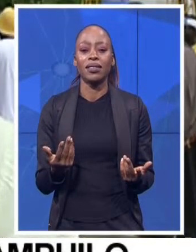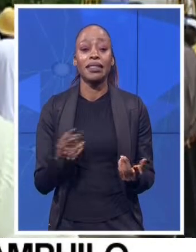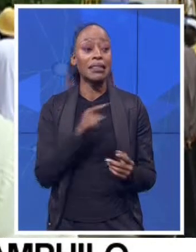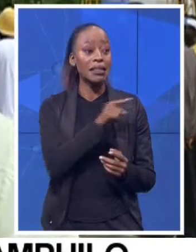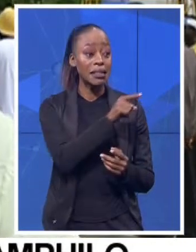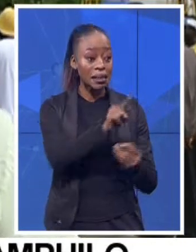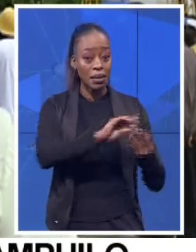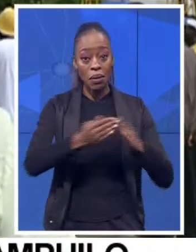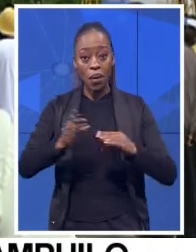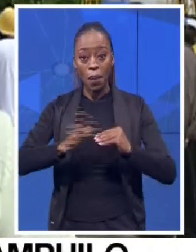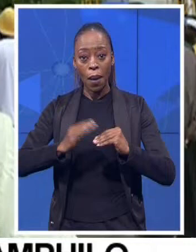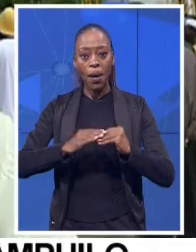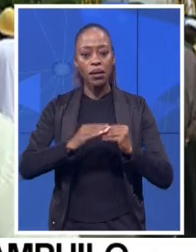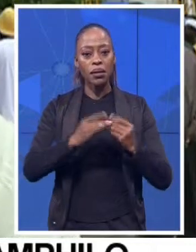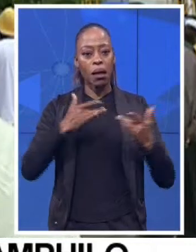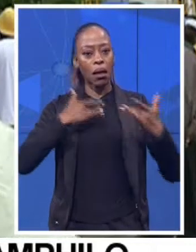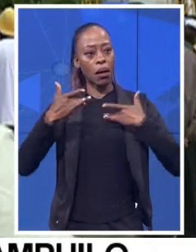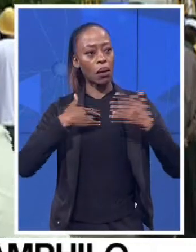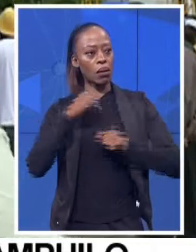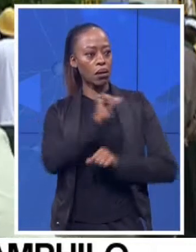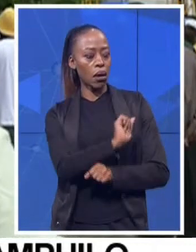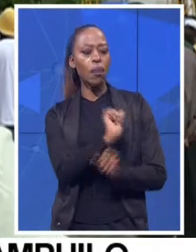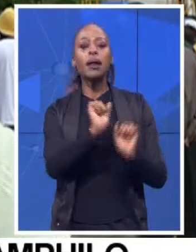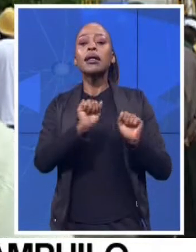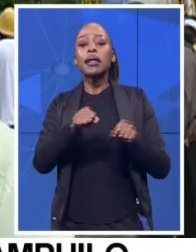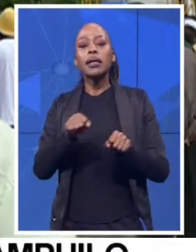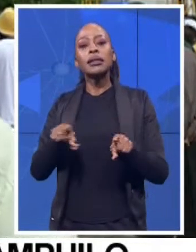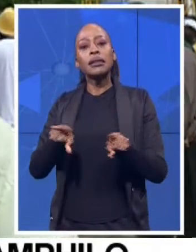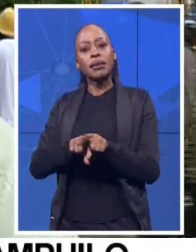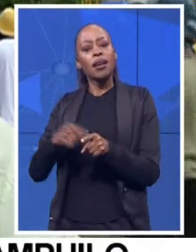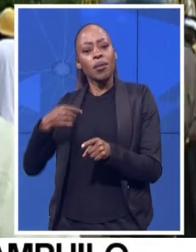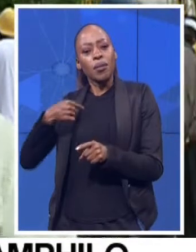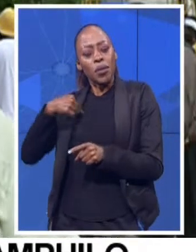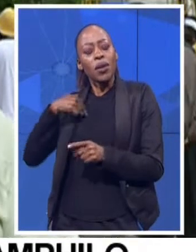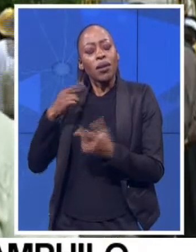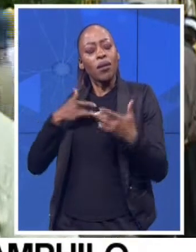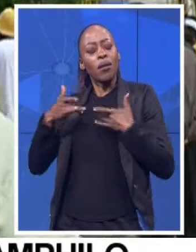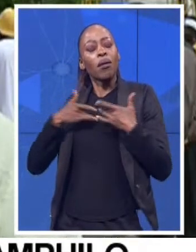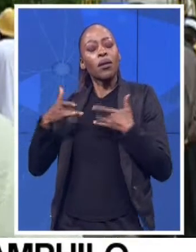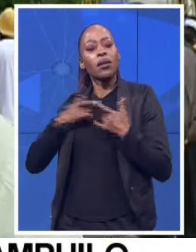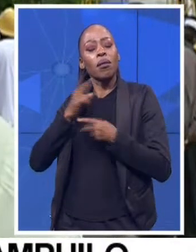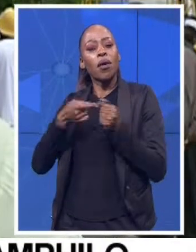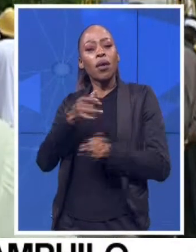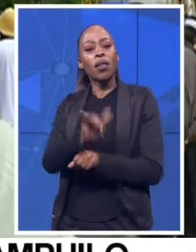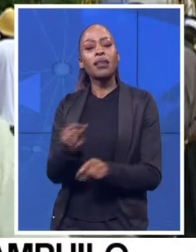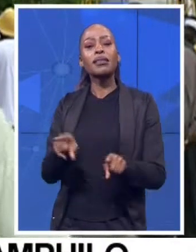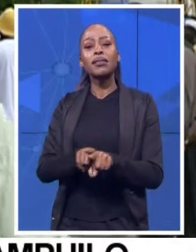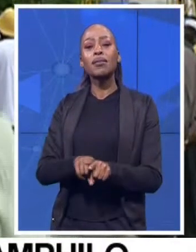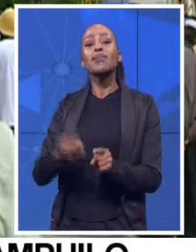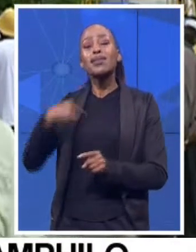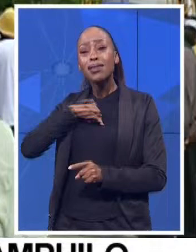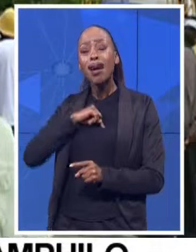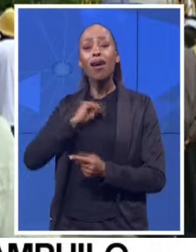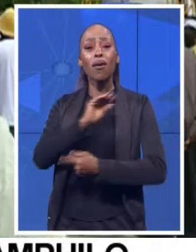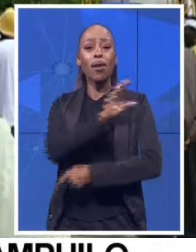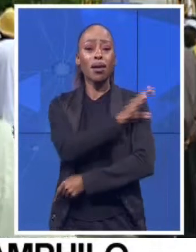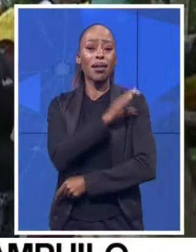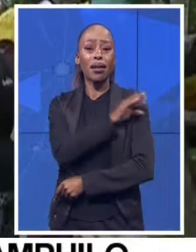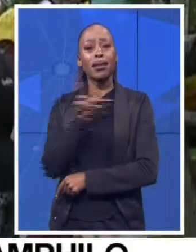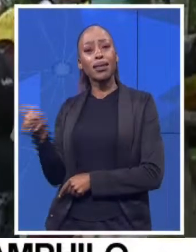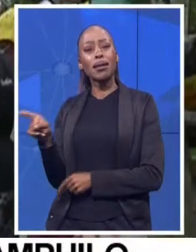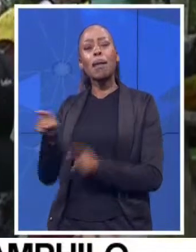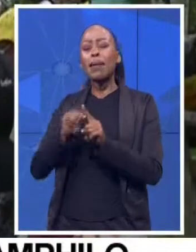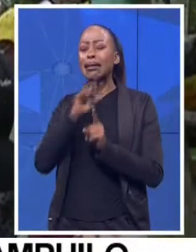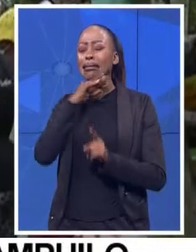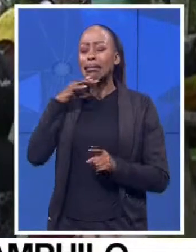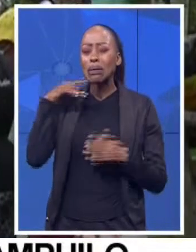la eminyango egedeni kungilokunye nathi lokhu kusihlukumetako ikliniki yakithi le ingcole kakhulu